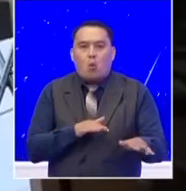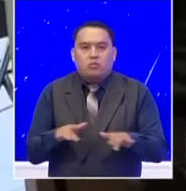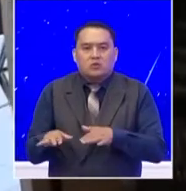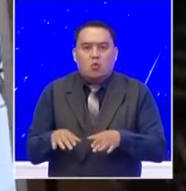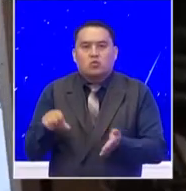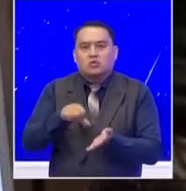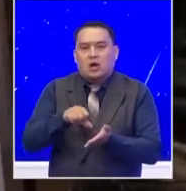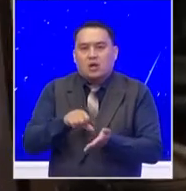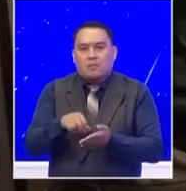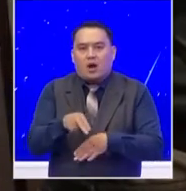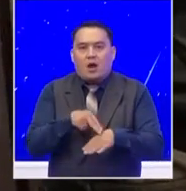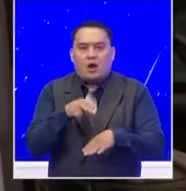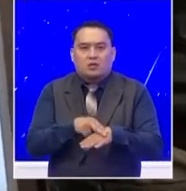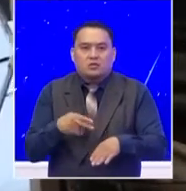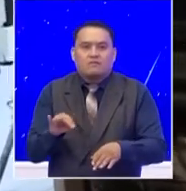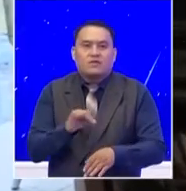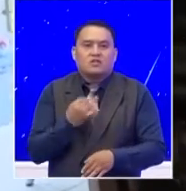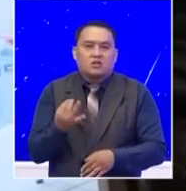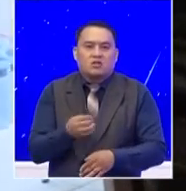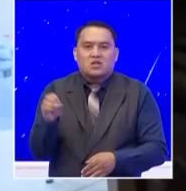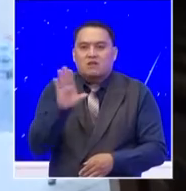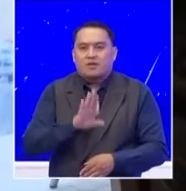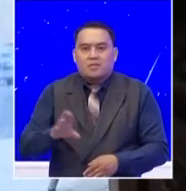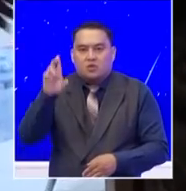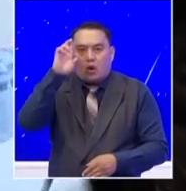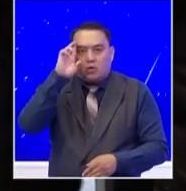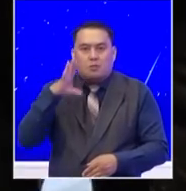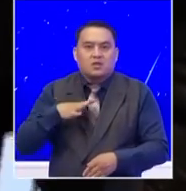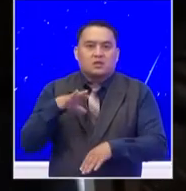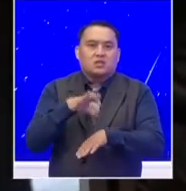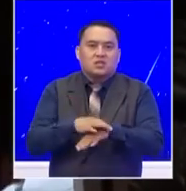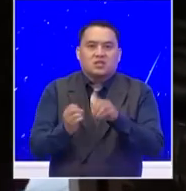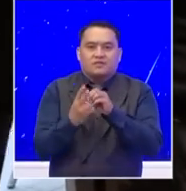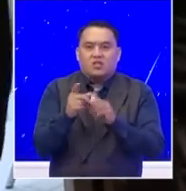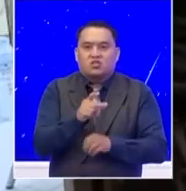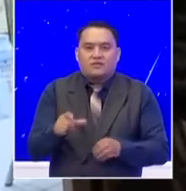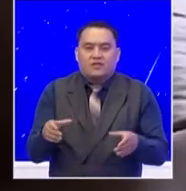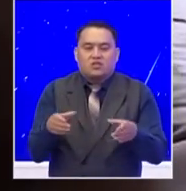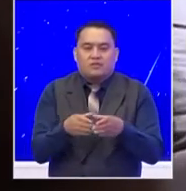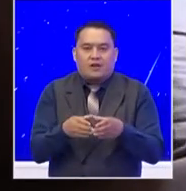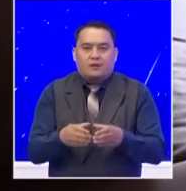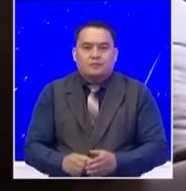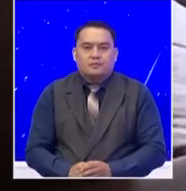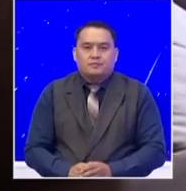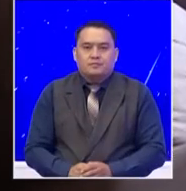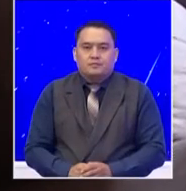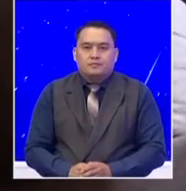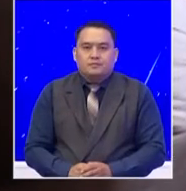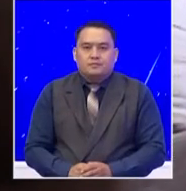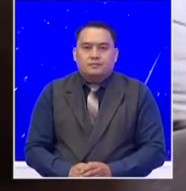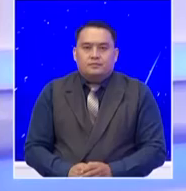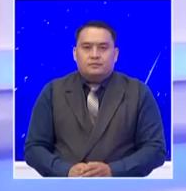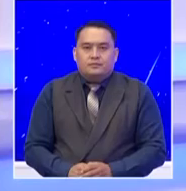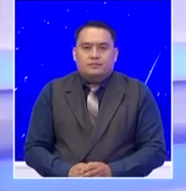при участии правоохранительных сил заинтересованных европейских стран, были задержаны 12 членов группировки.